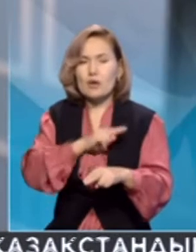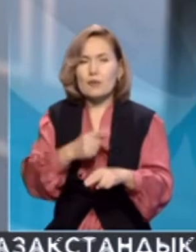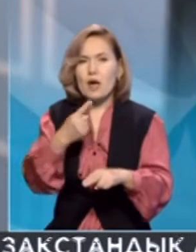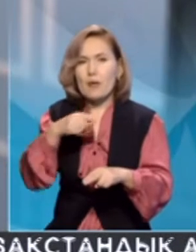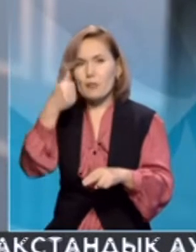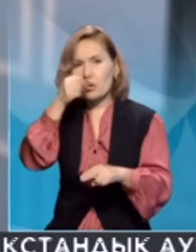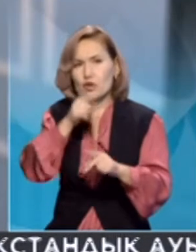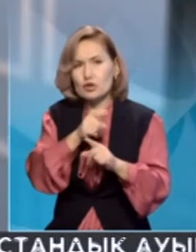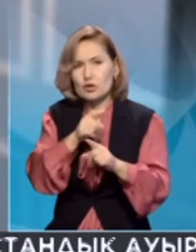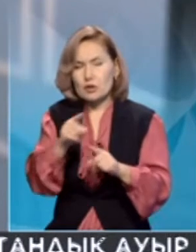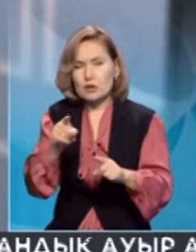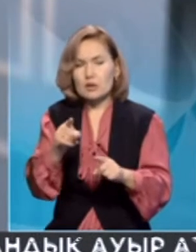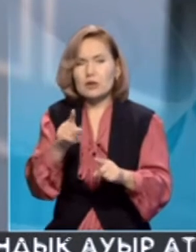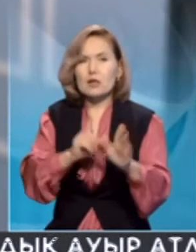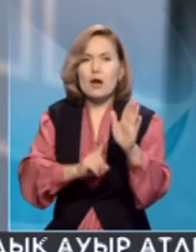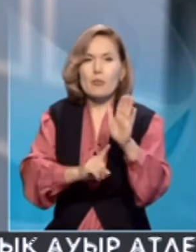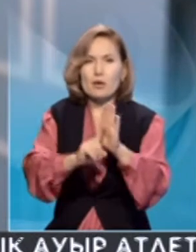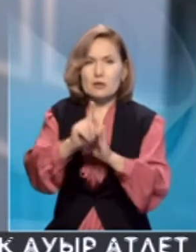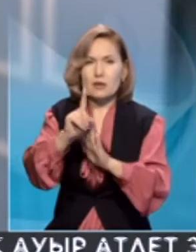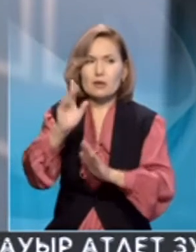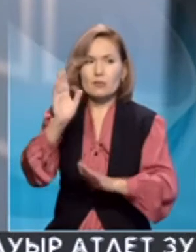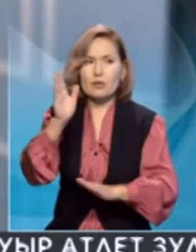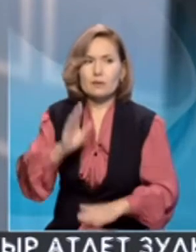ішінде басталады деп үміттенемін.